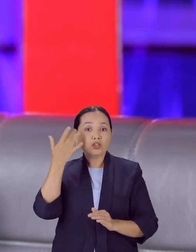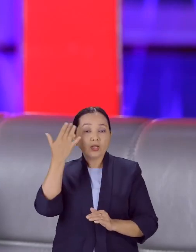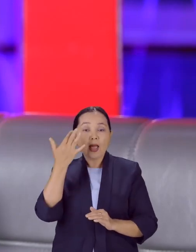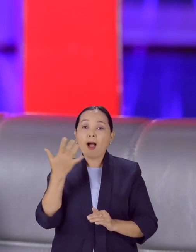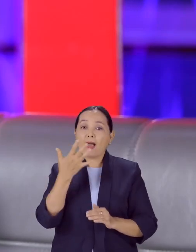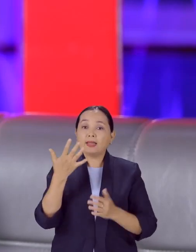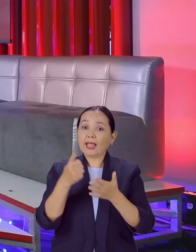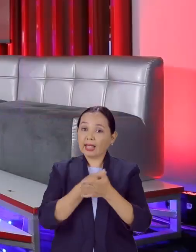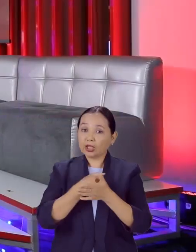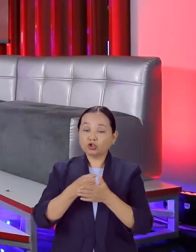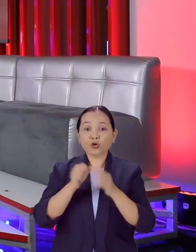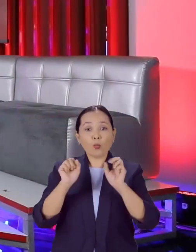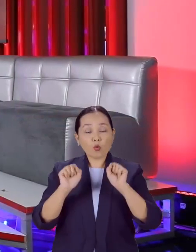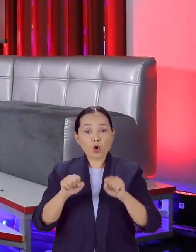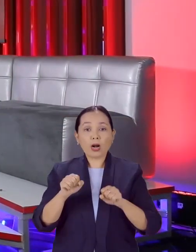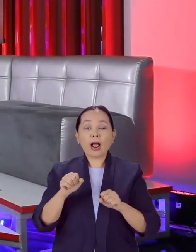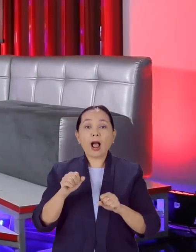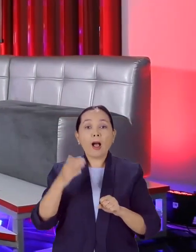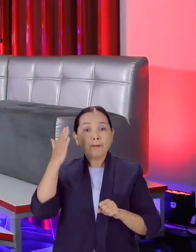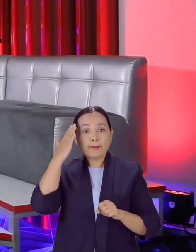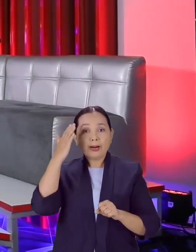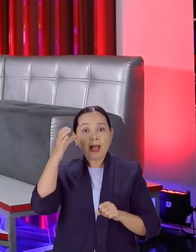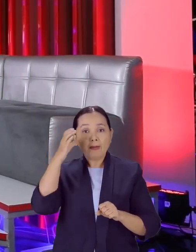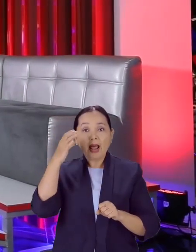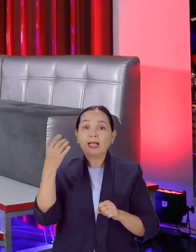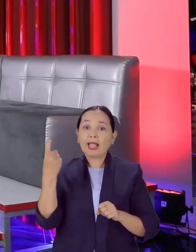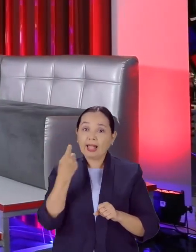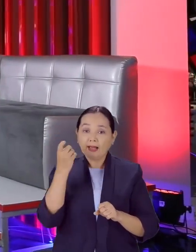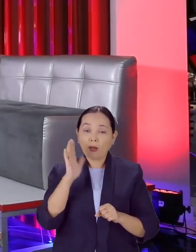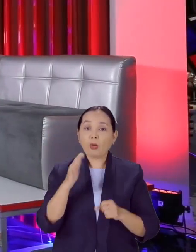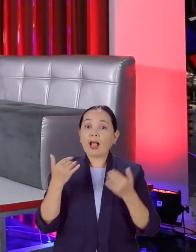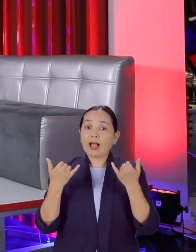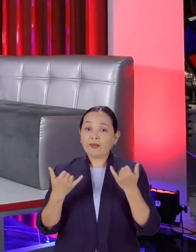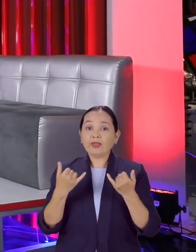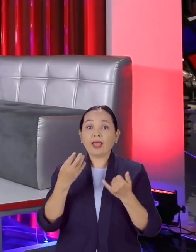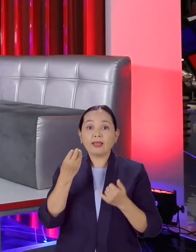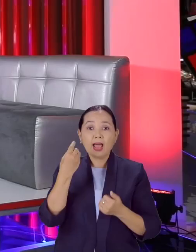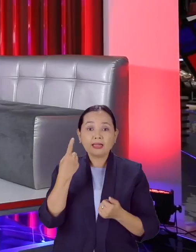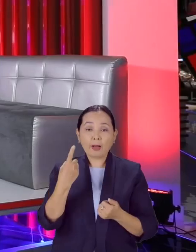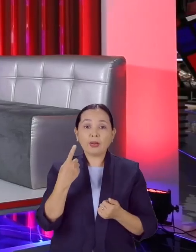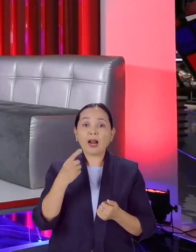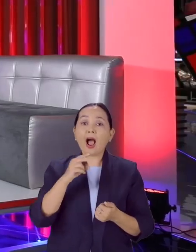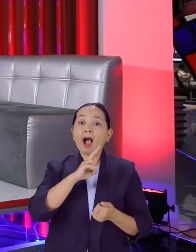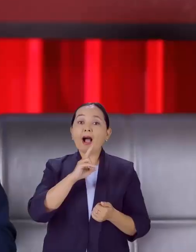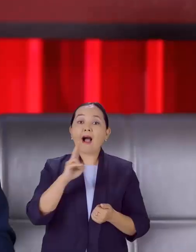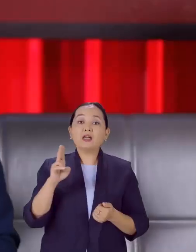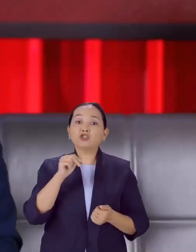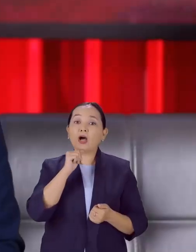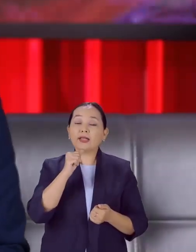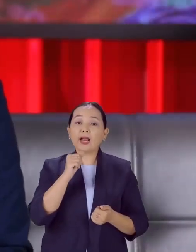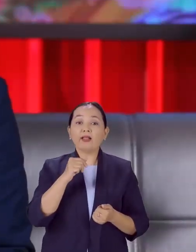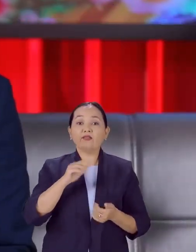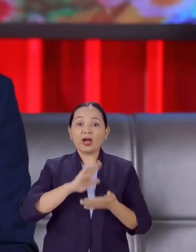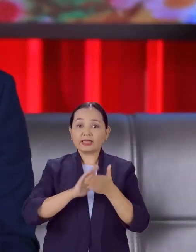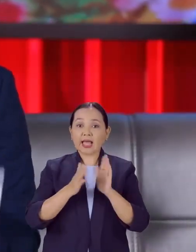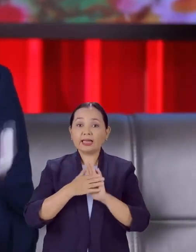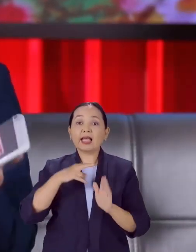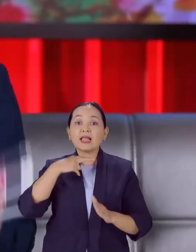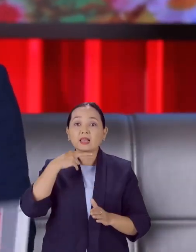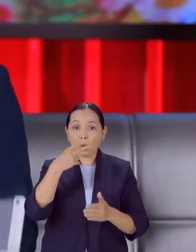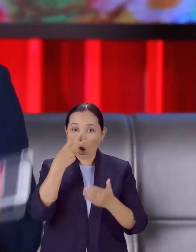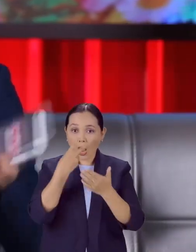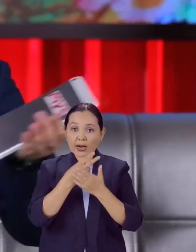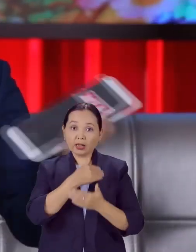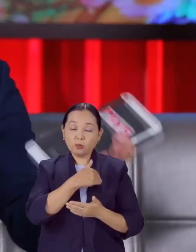qanday yetish mumkinligi haqida bilimlarga ega bo'lasiz. Va endi yana bir Qashqadaryodagi vaziyatga e'tiboringizni qaratmoqchimiz.